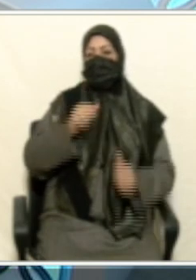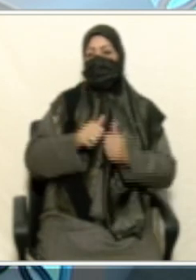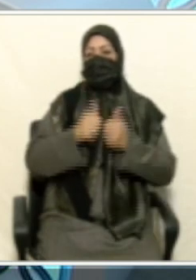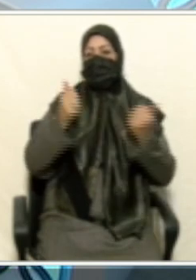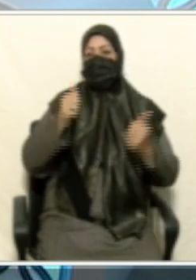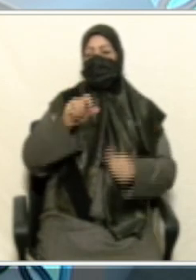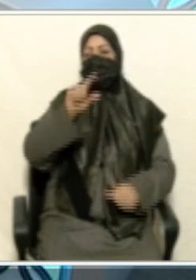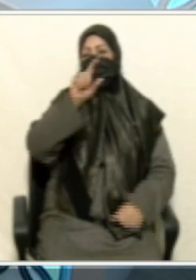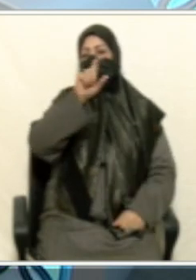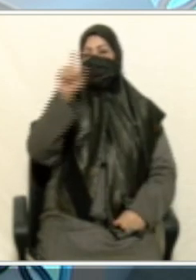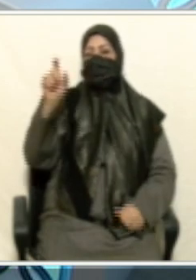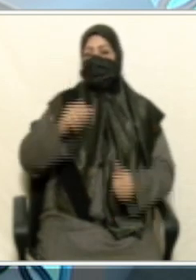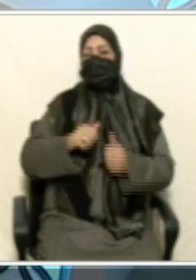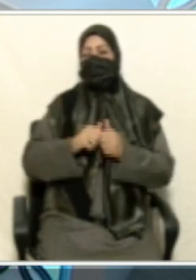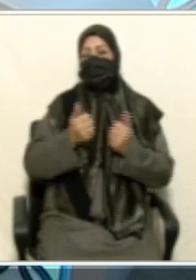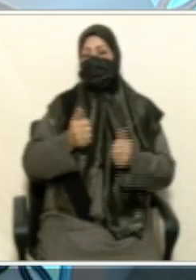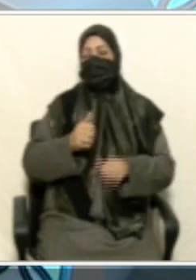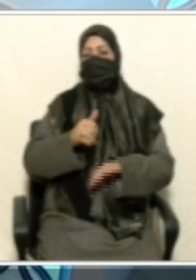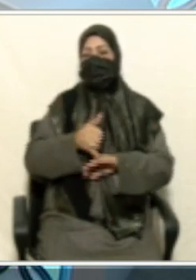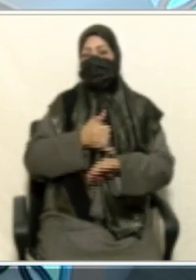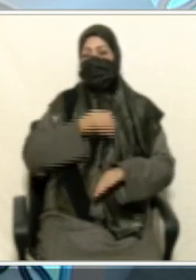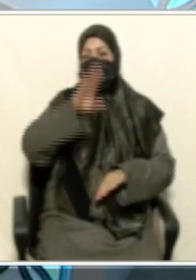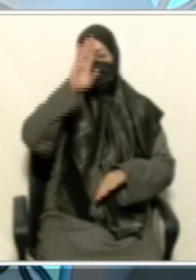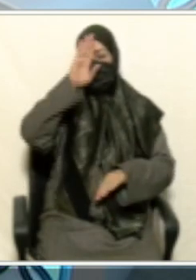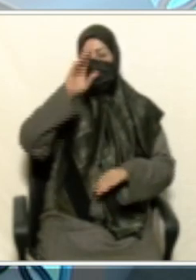وبارك الله فيك ورحمة الله أجمعين.